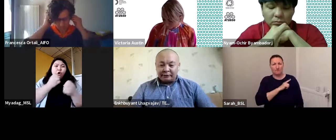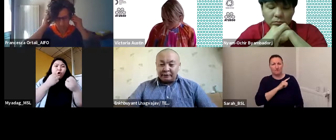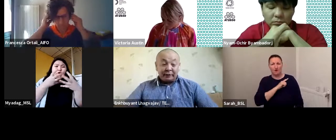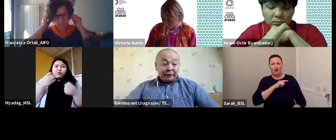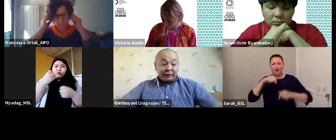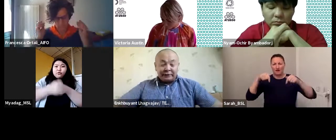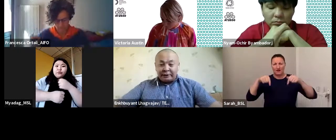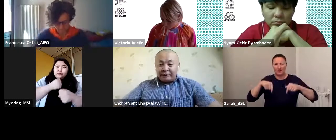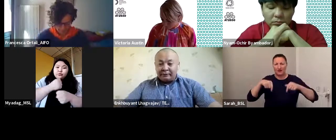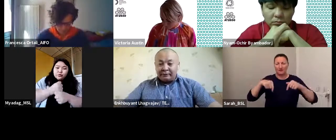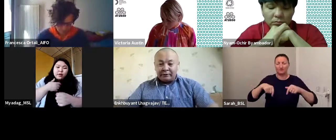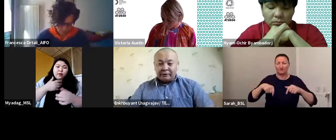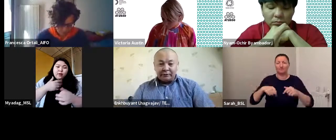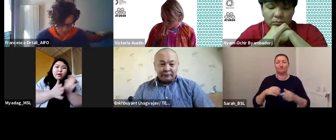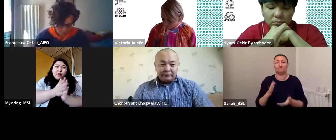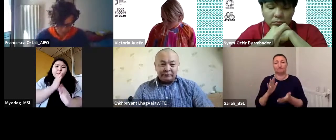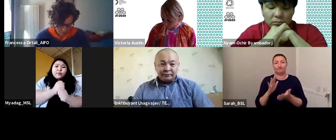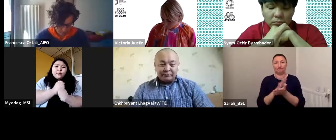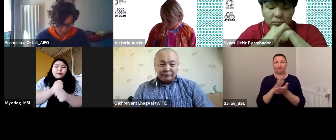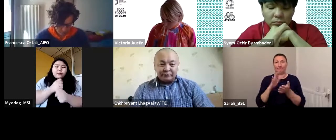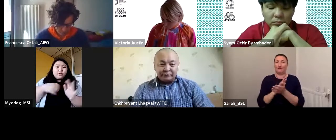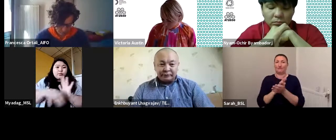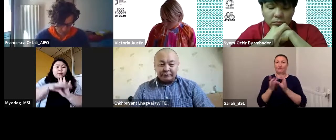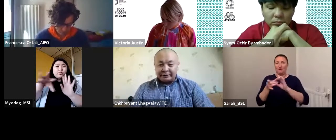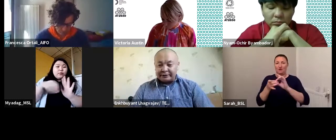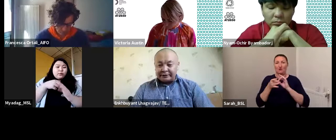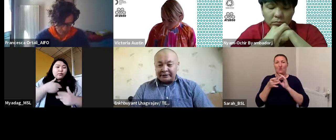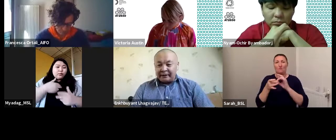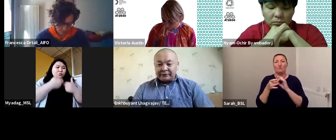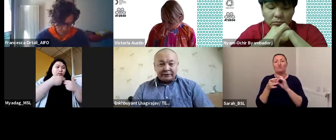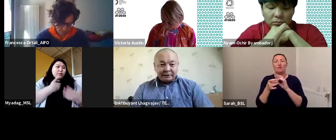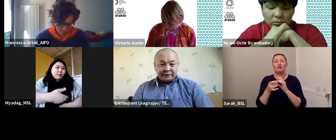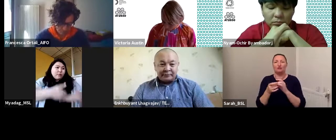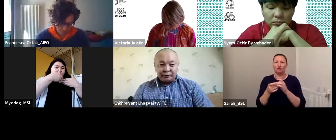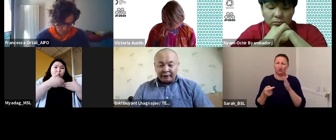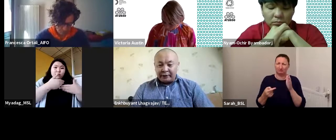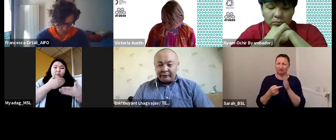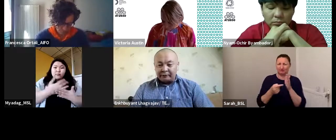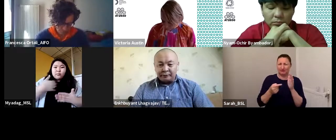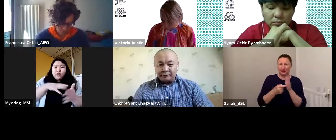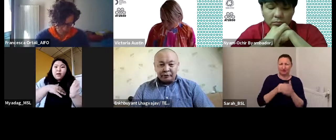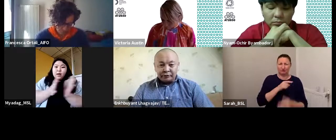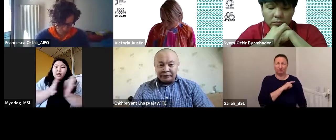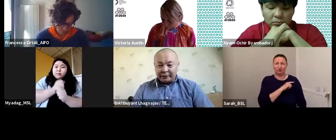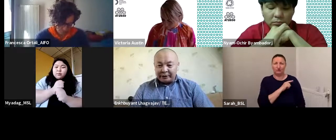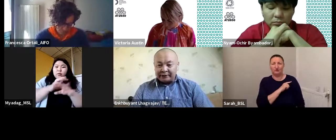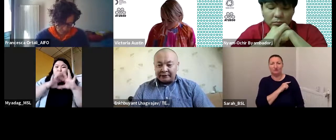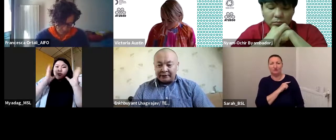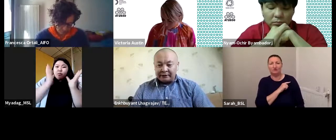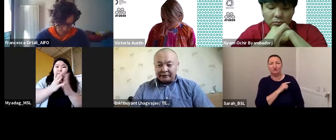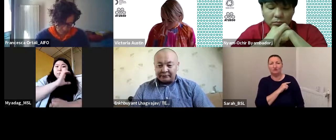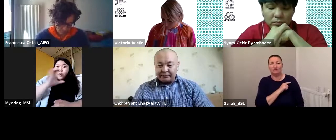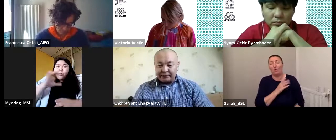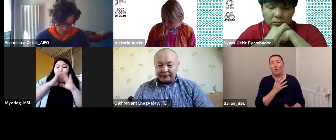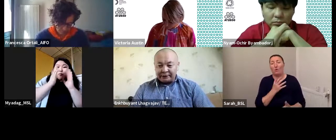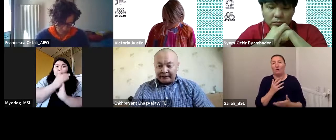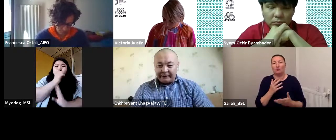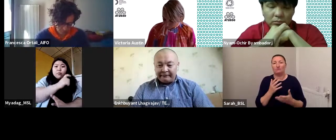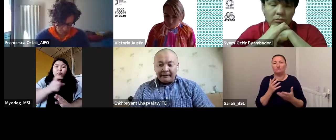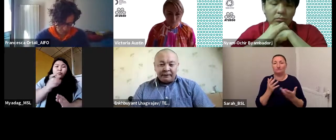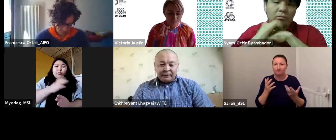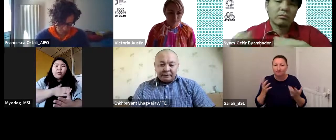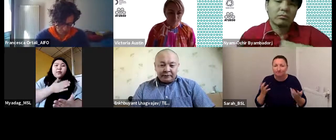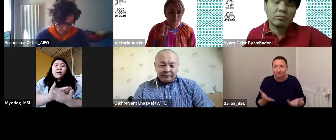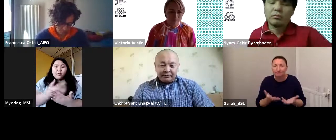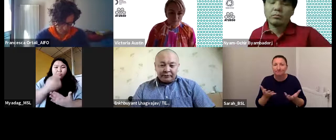жилийн хамтын ажиллагааны хүрээнд одоо туслан дэмжлэг үзүүлж ингэж хамтарч ажилласан бүх байгууллагууд бүх хүмүүстээ баярлалаа гэдгийг нэгдүгээрт